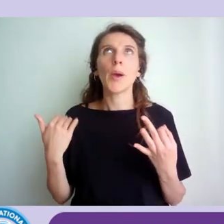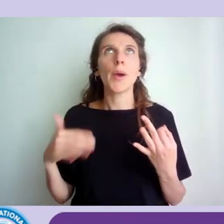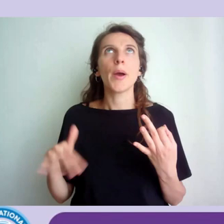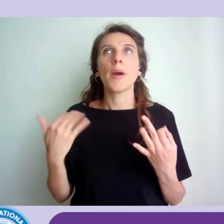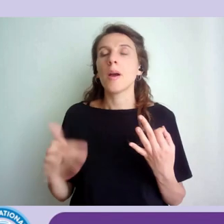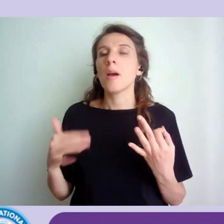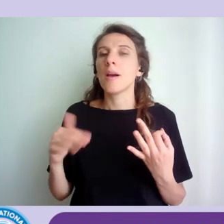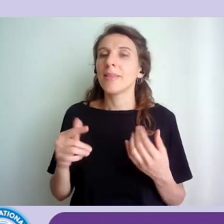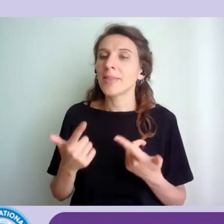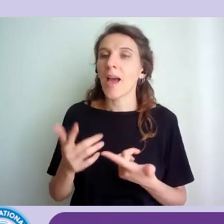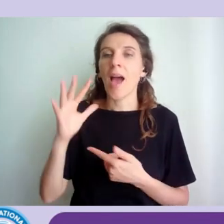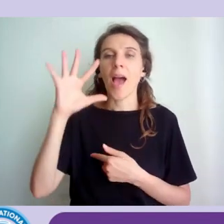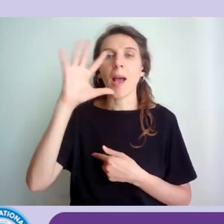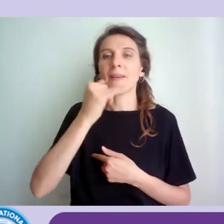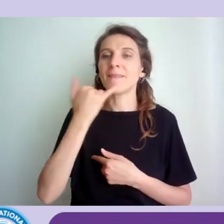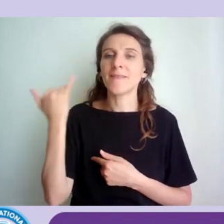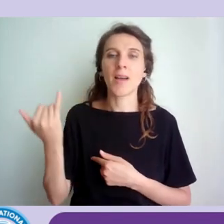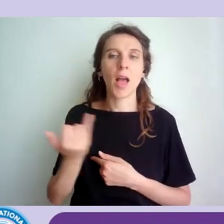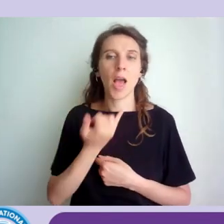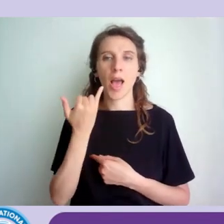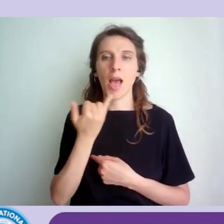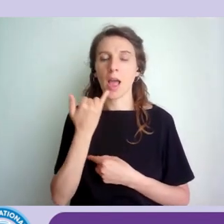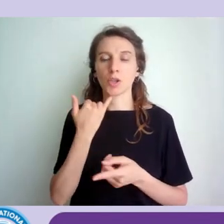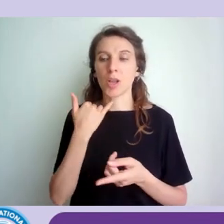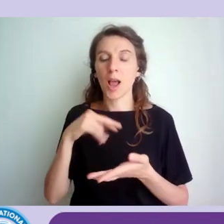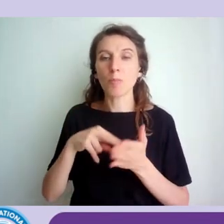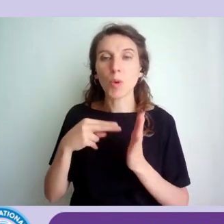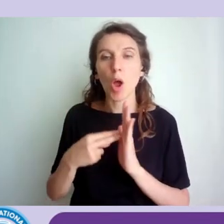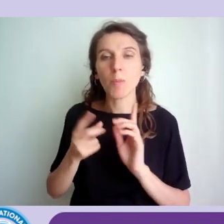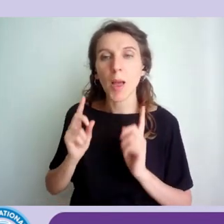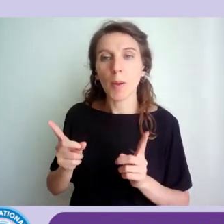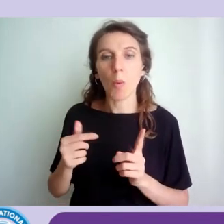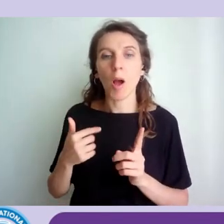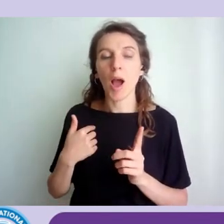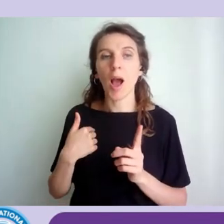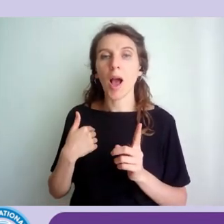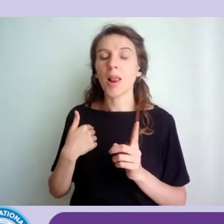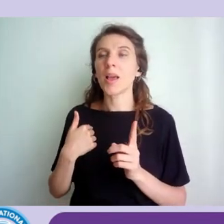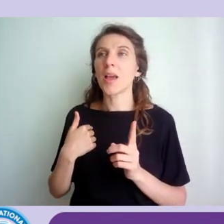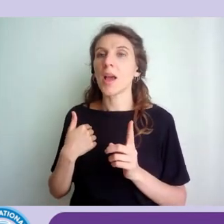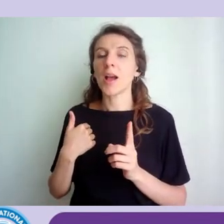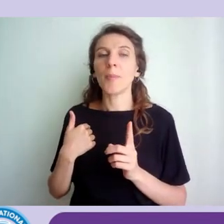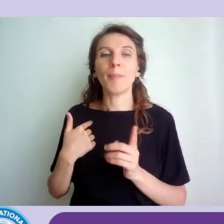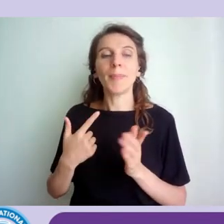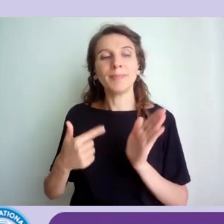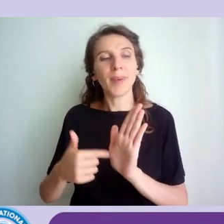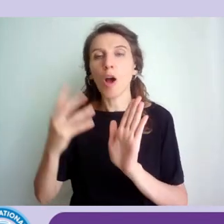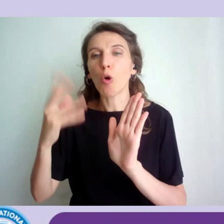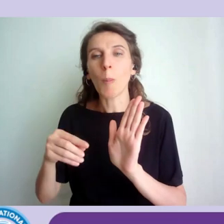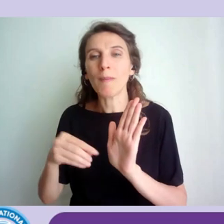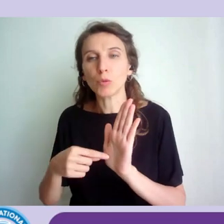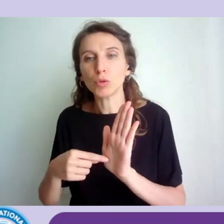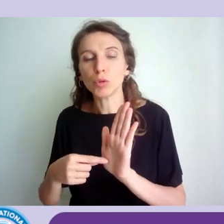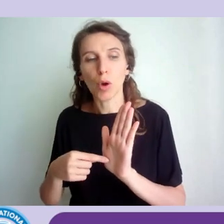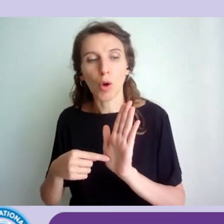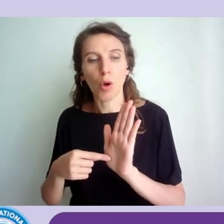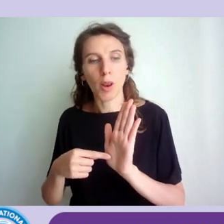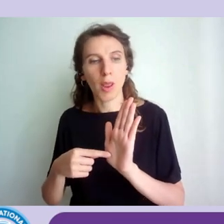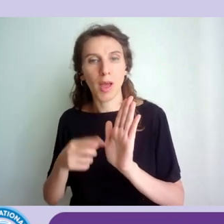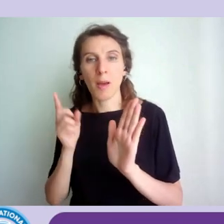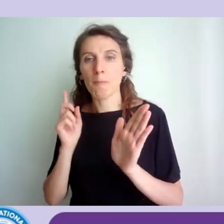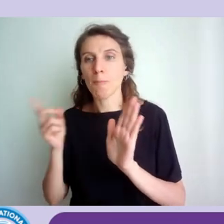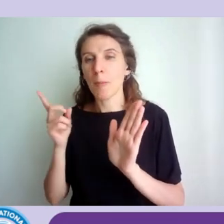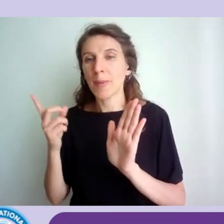a capire quali sono i problemi e cosa accade realmente Insomma quando quando